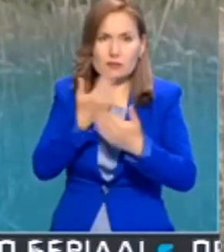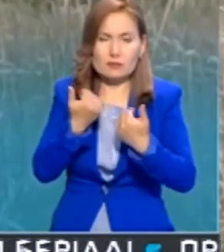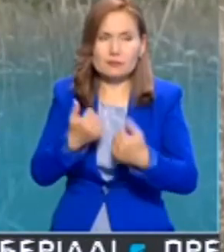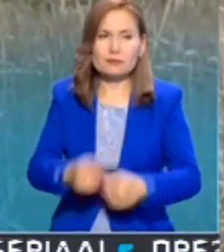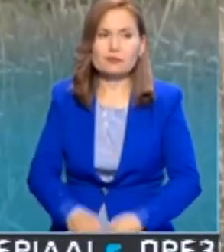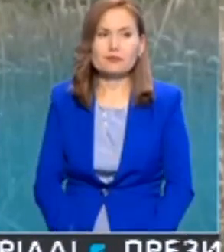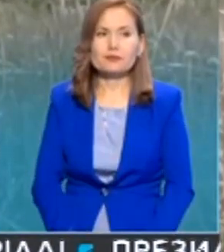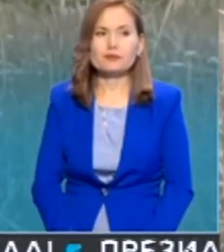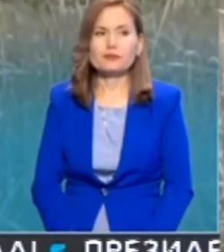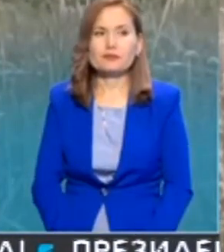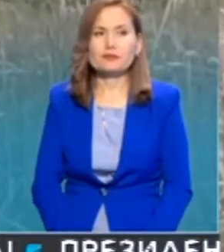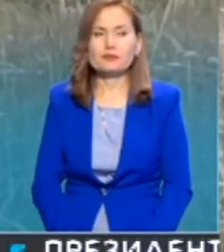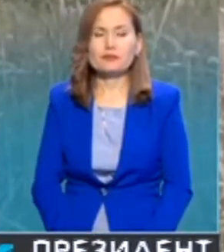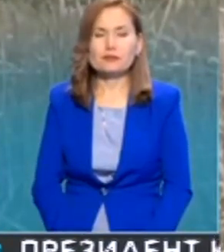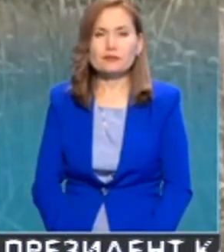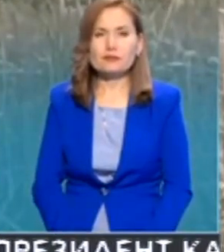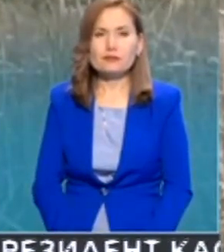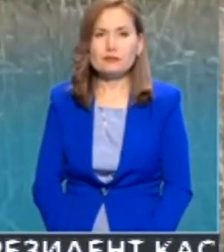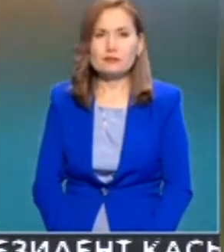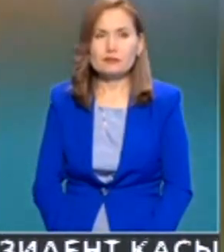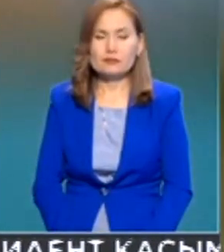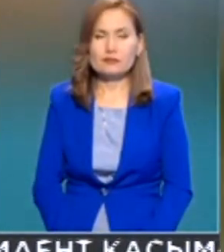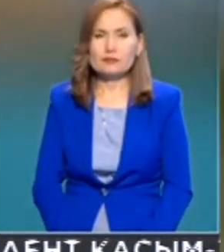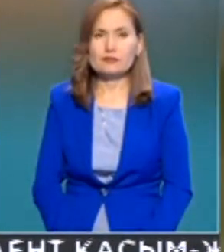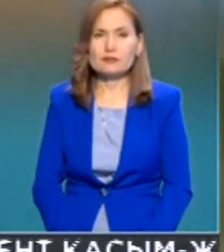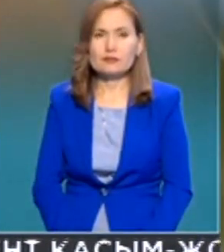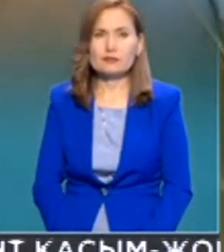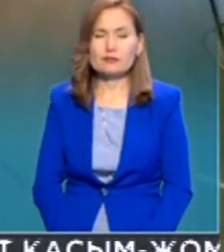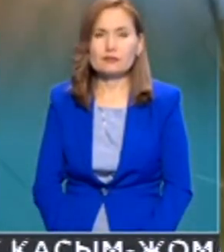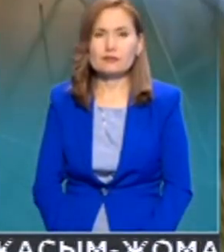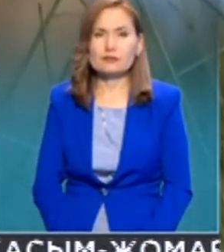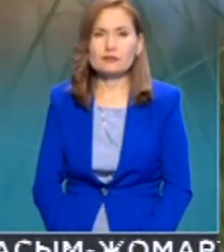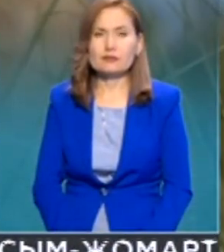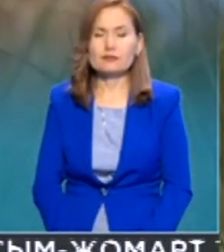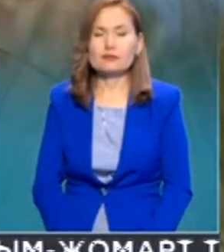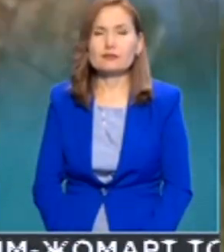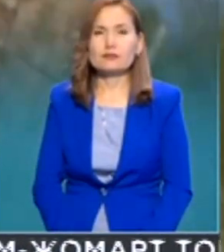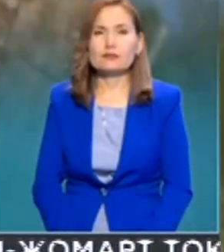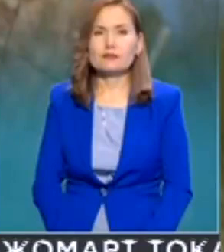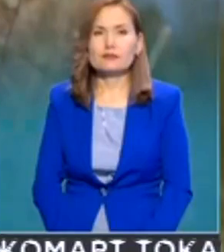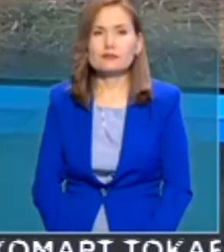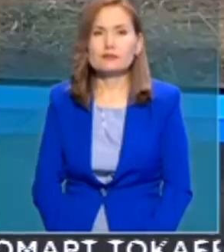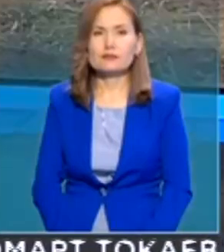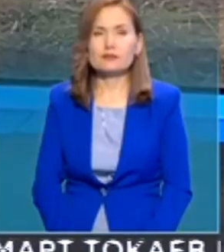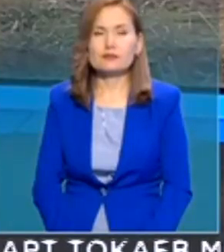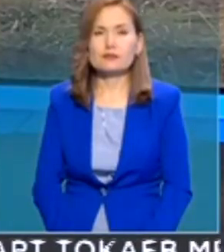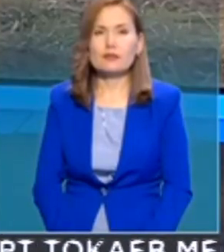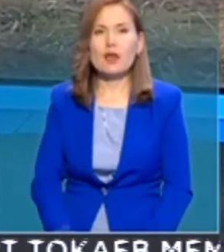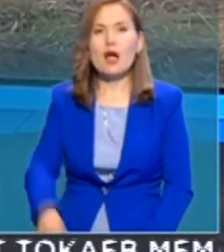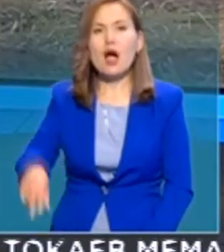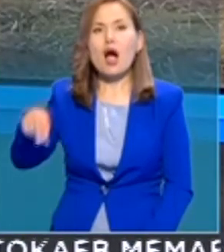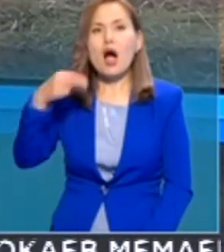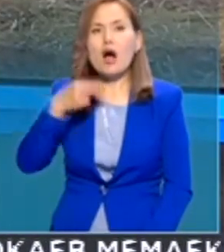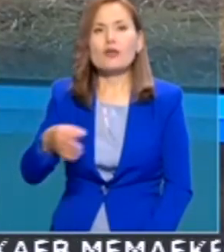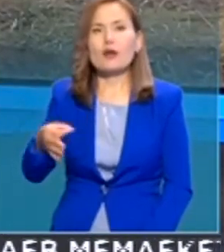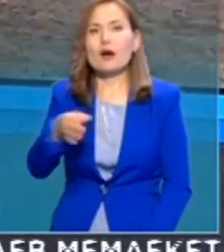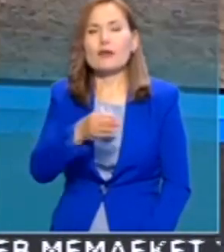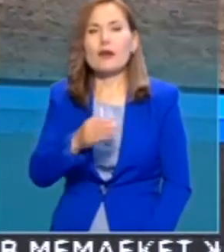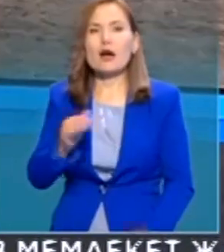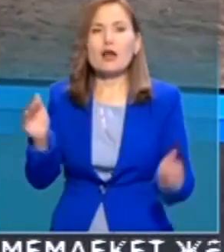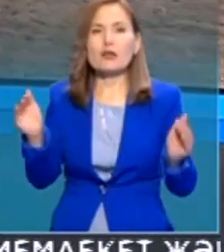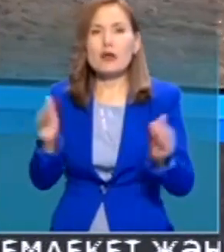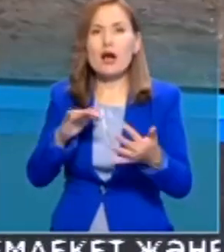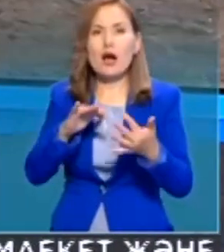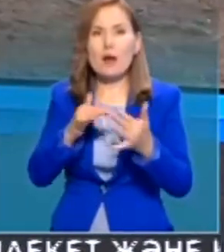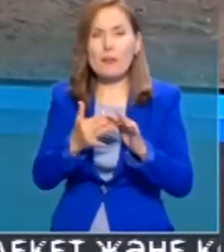тұр. Ержан Жақып, Серік Нұртаза, Қазақстан ұлттық арнасы, Шығыс Қазақстан. Ақтөбе облысында шағын